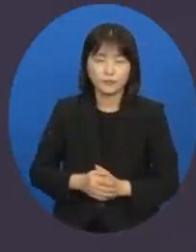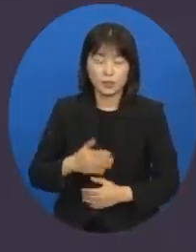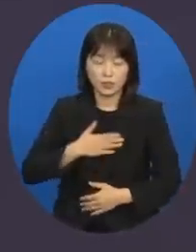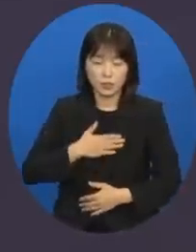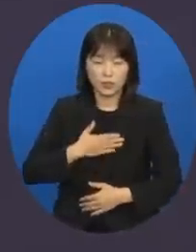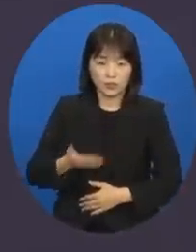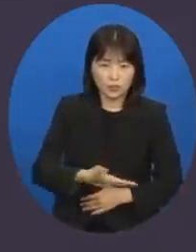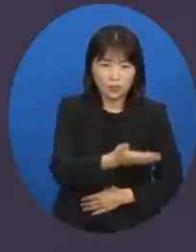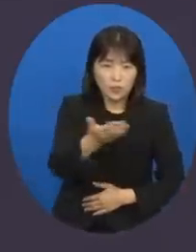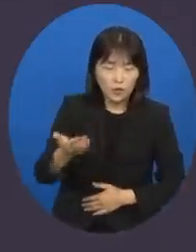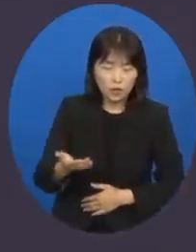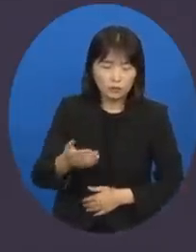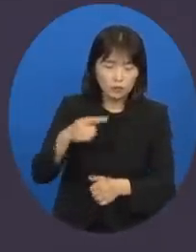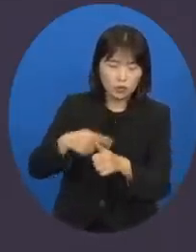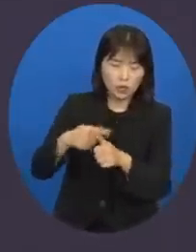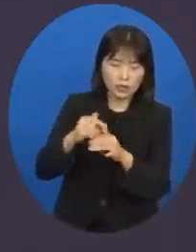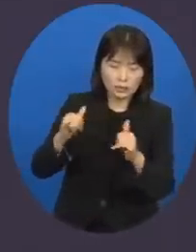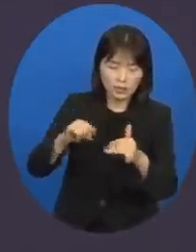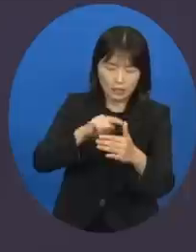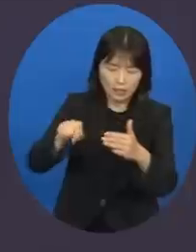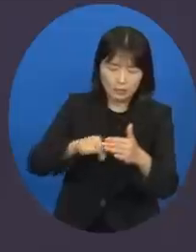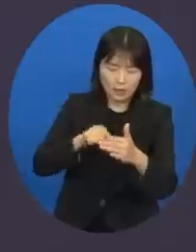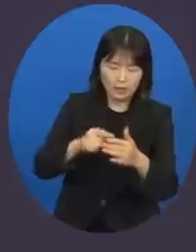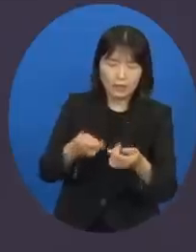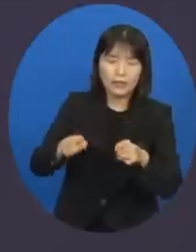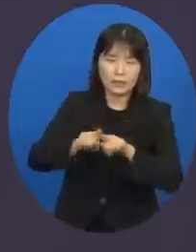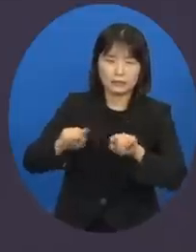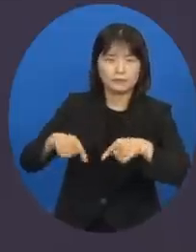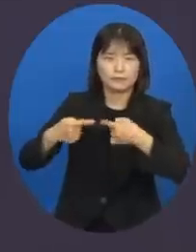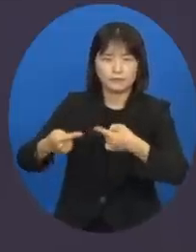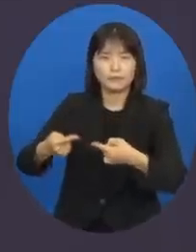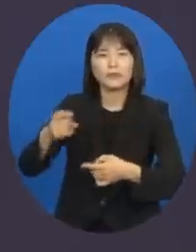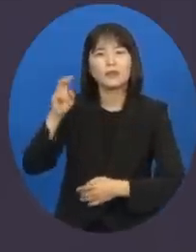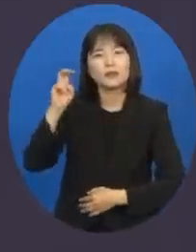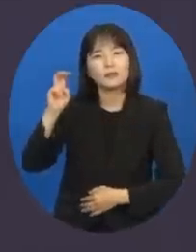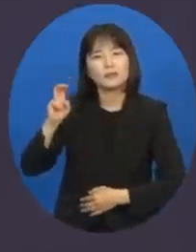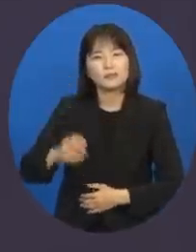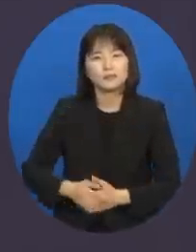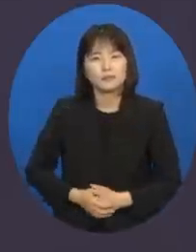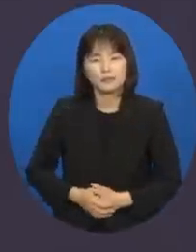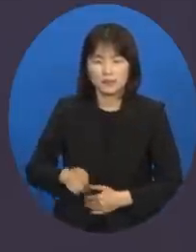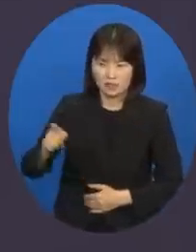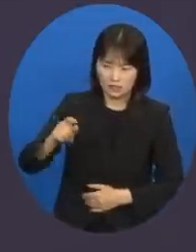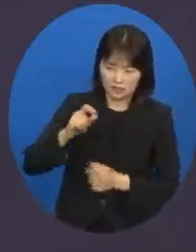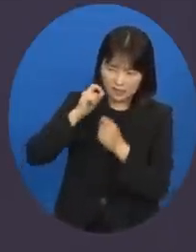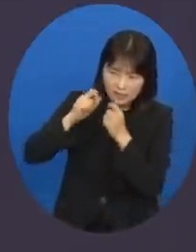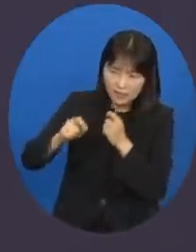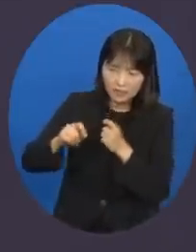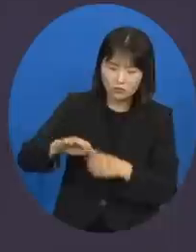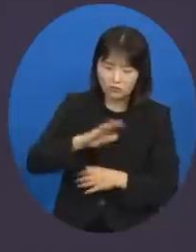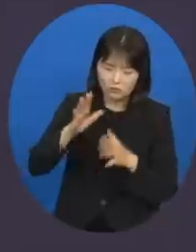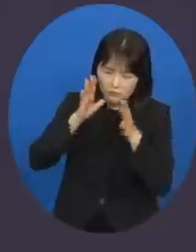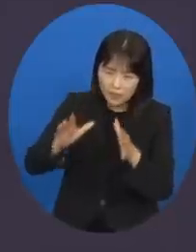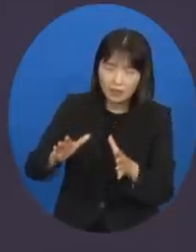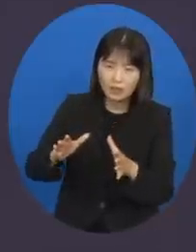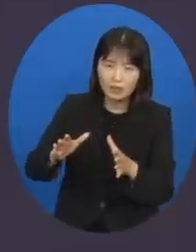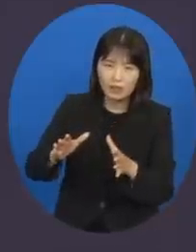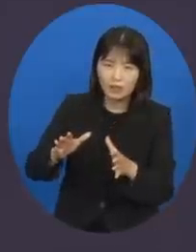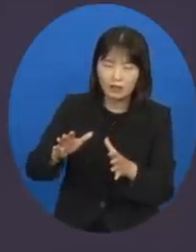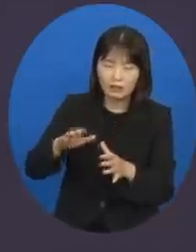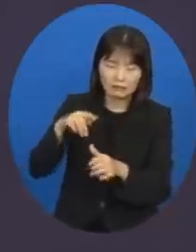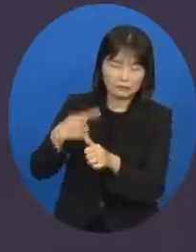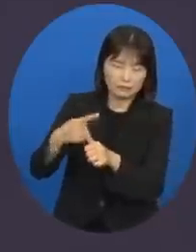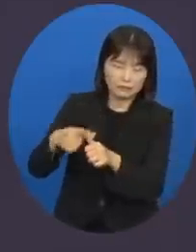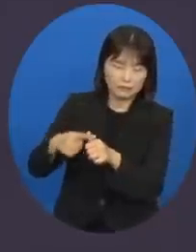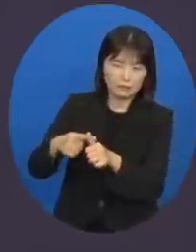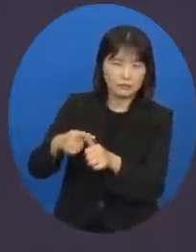조롱하는 무리에 함께 합류했을지도 모릅니다. 저가 사기꾼이다, 우리를 속인 것이다 라고 했을지도 몰라요.